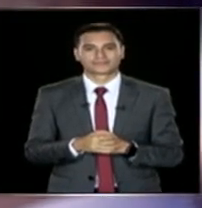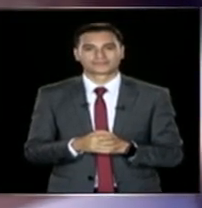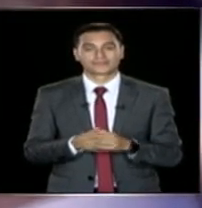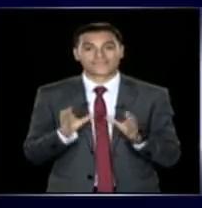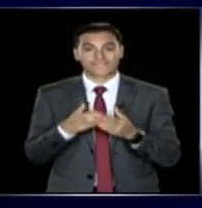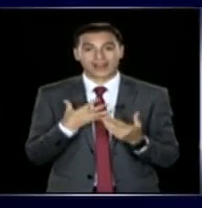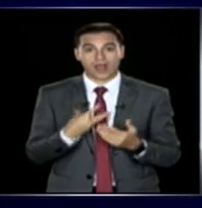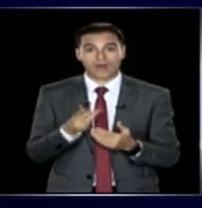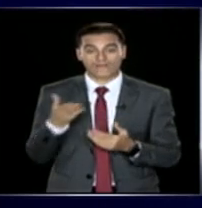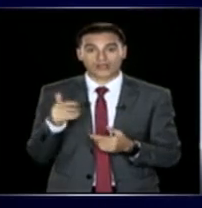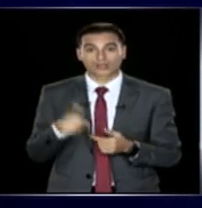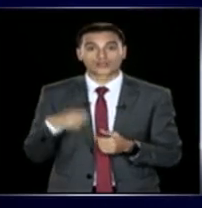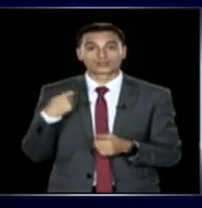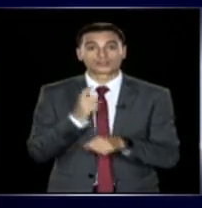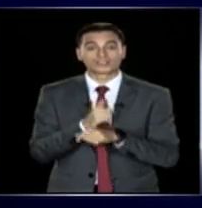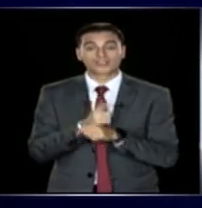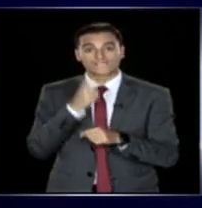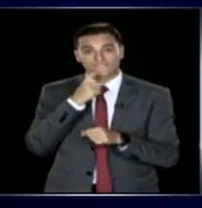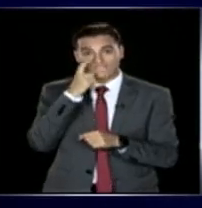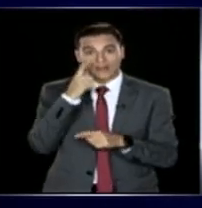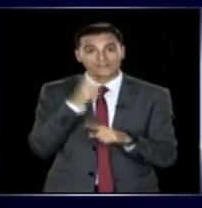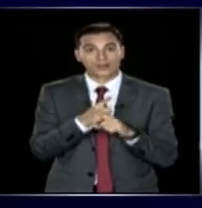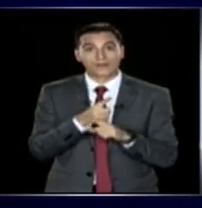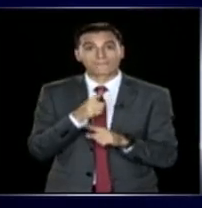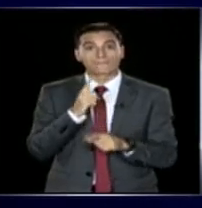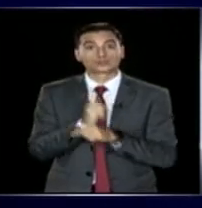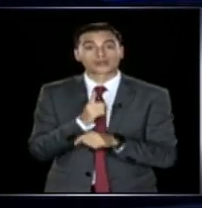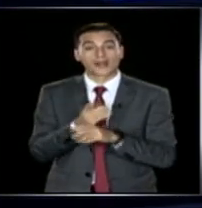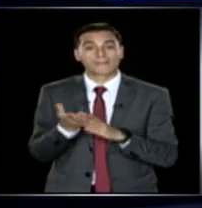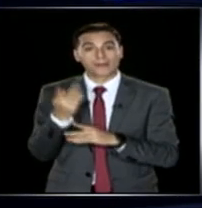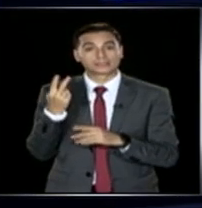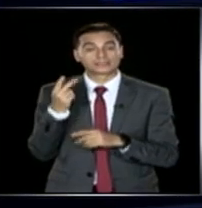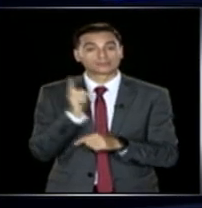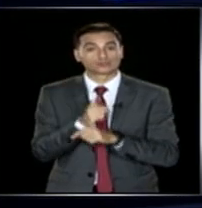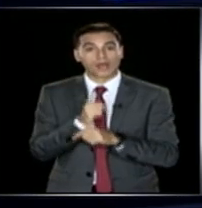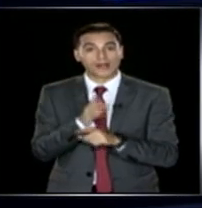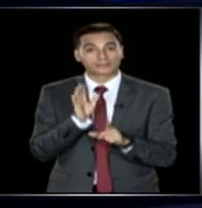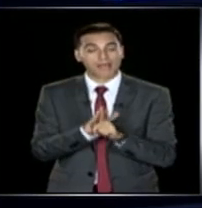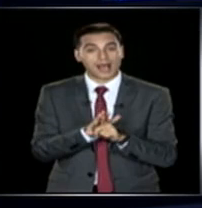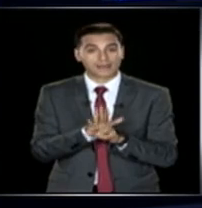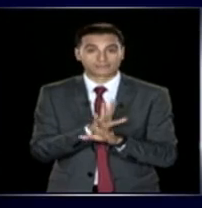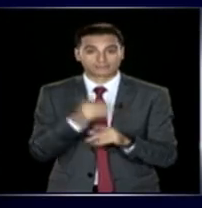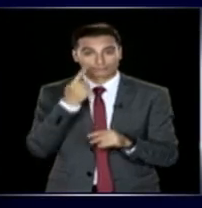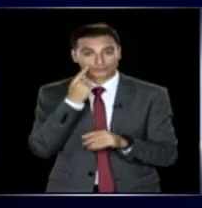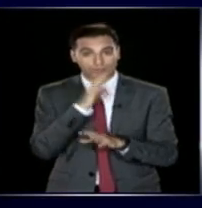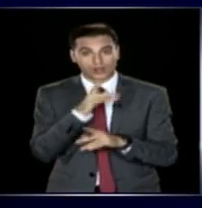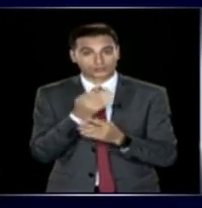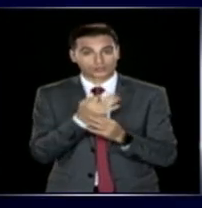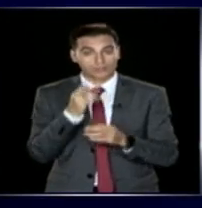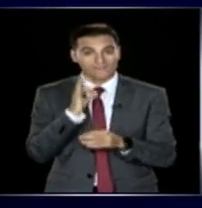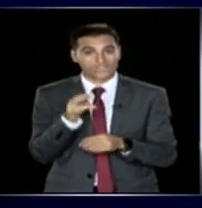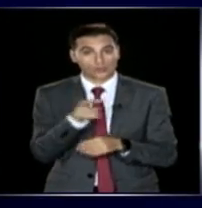فريق الأوفياء عندكم مدير فني وعندكم مدرب عام، يعني مش هزار، مفروض ايه بقى نشوف